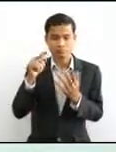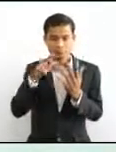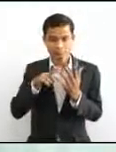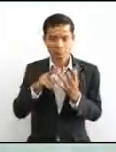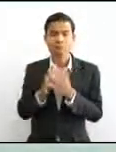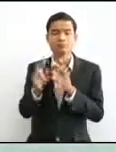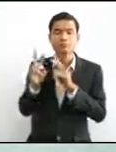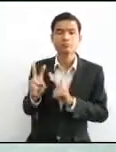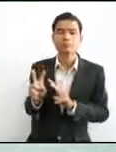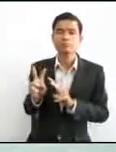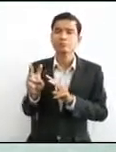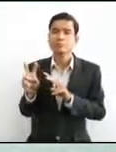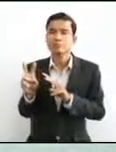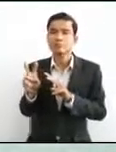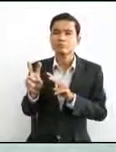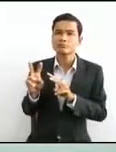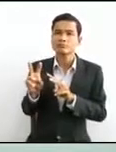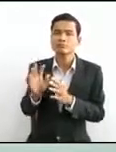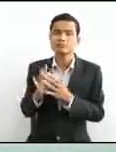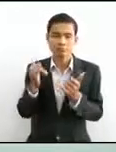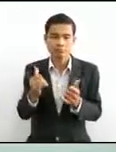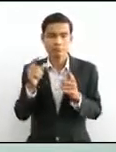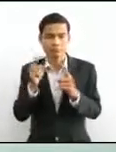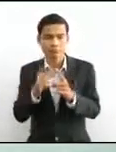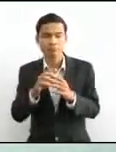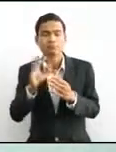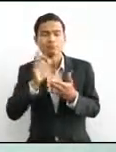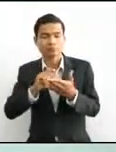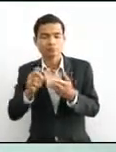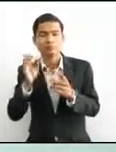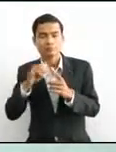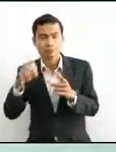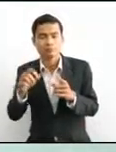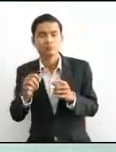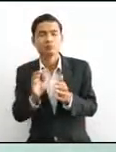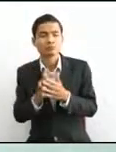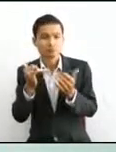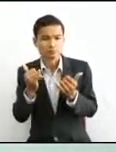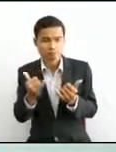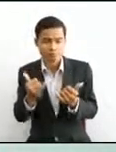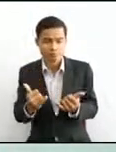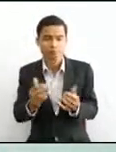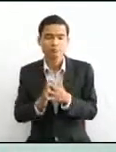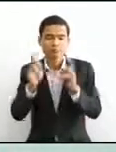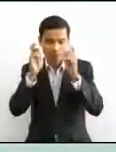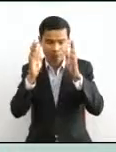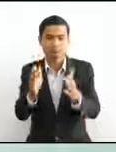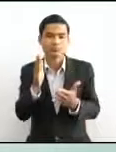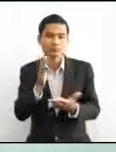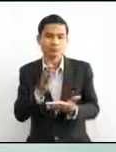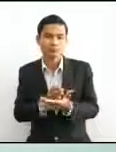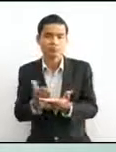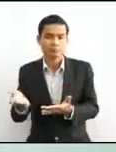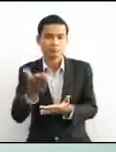tự ở khnề chăm chơi rùm bằng cả là ba đại pháp bị ai ong chỉ mới nè kêu ta tê đại nè kêu nè kêu bằng á con